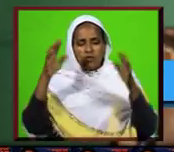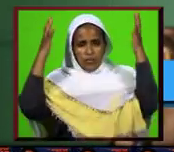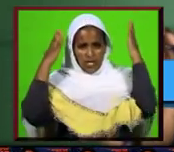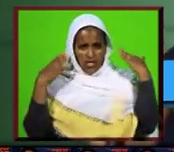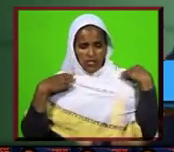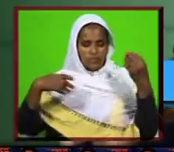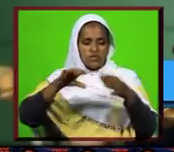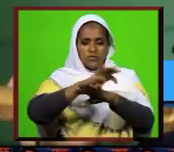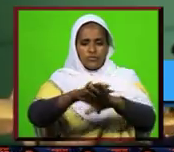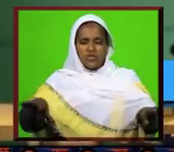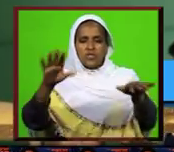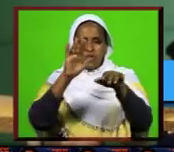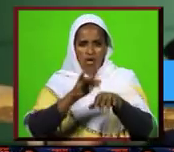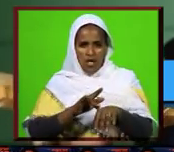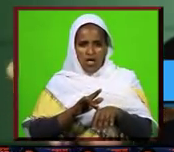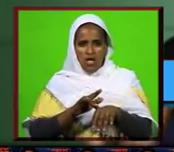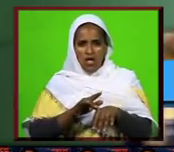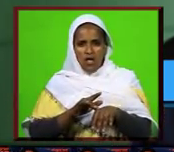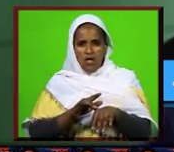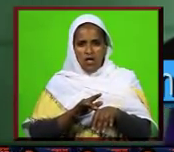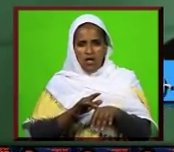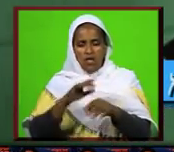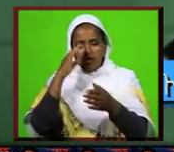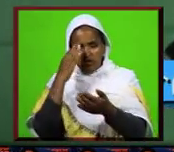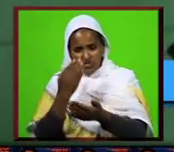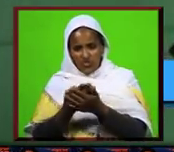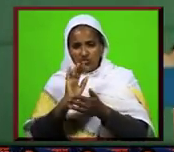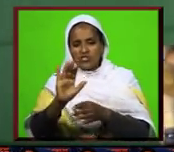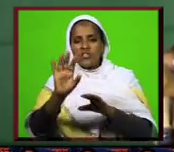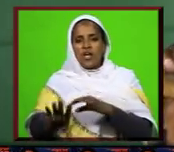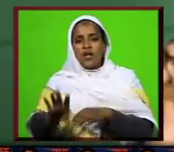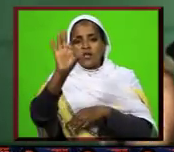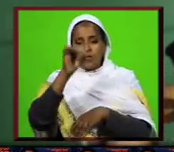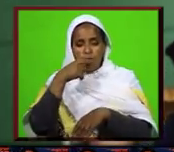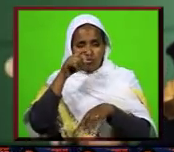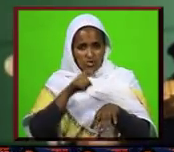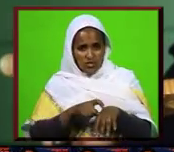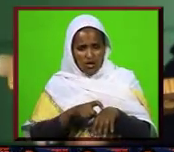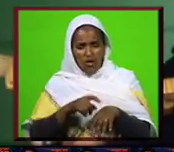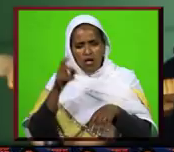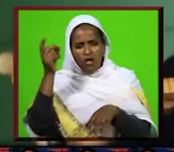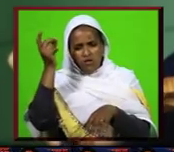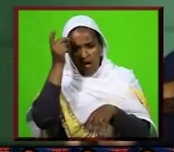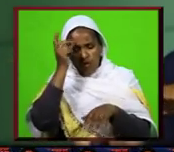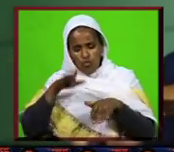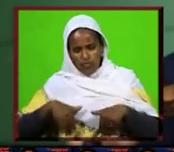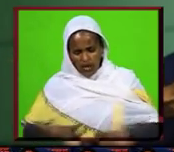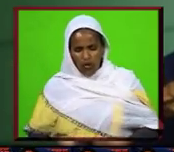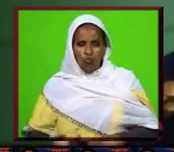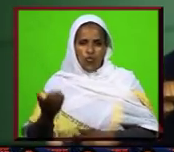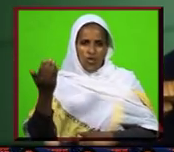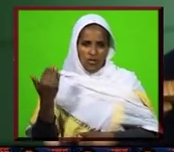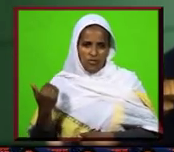በግብጽ ምድር ልጅ ተገኘ ባሉት ጊዜ ያዕቆብ ደክሞ